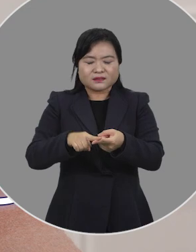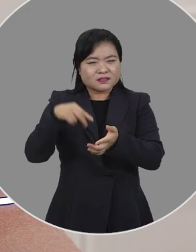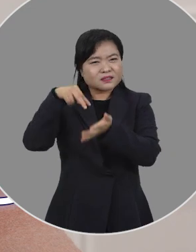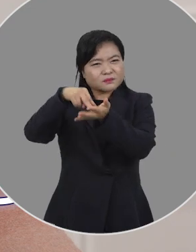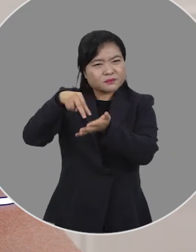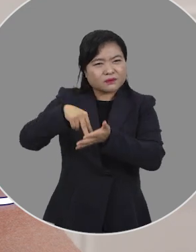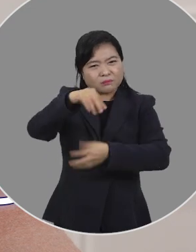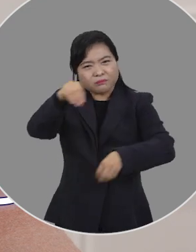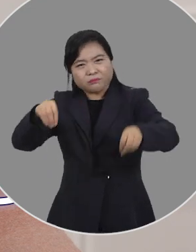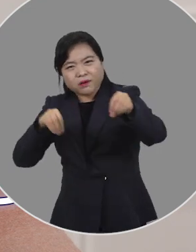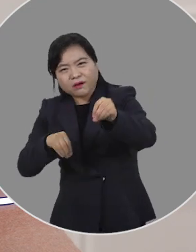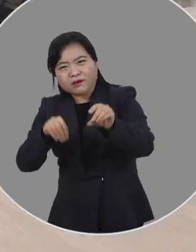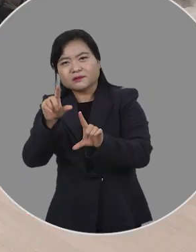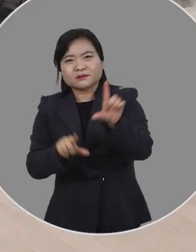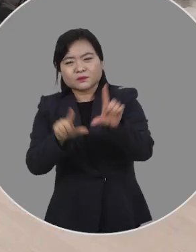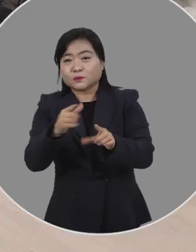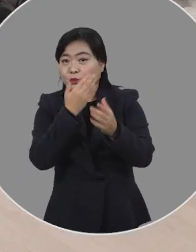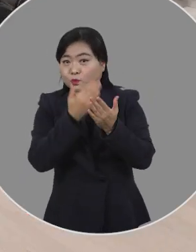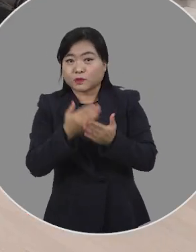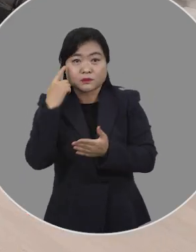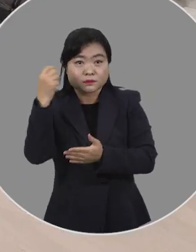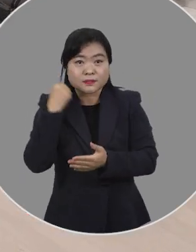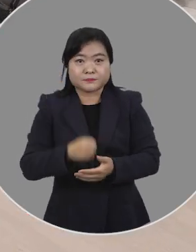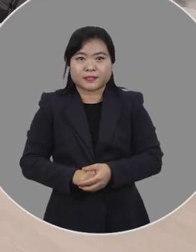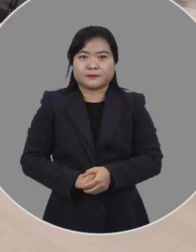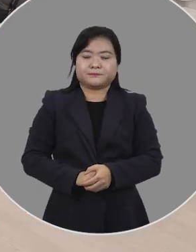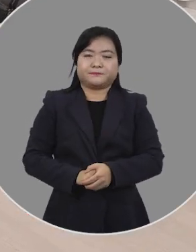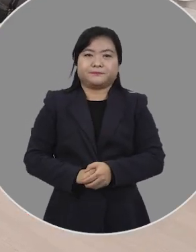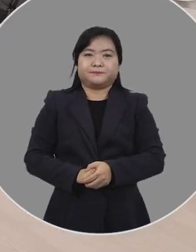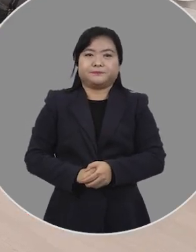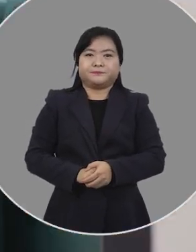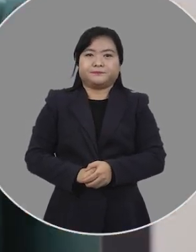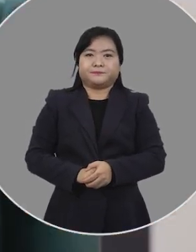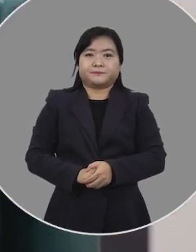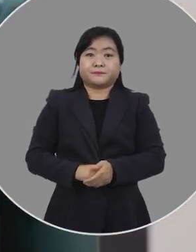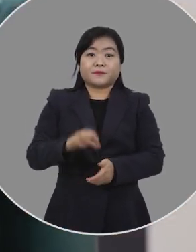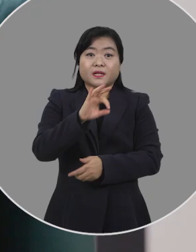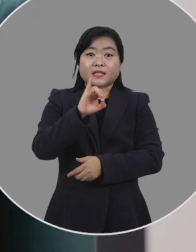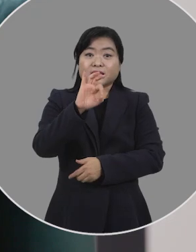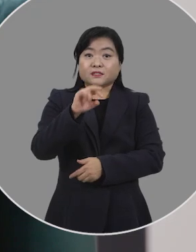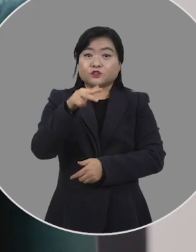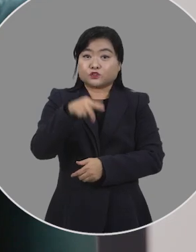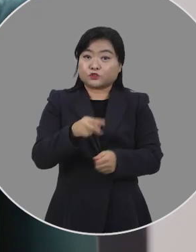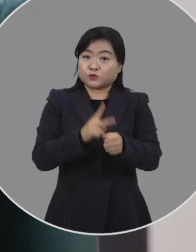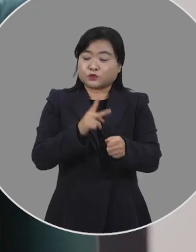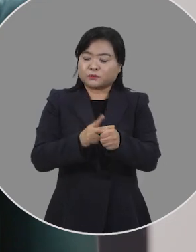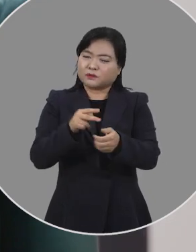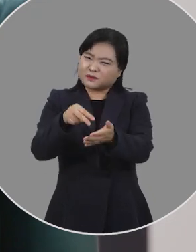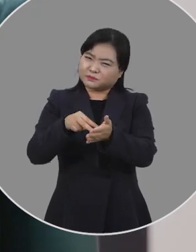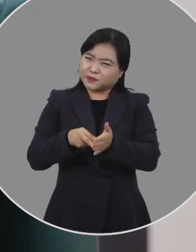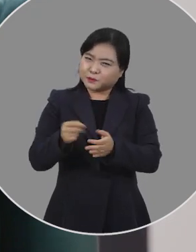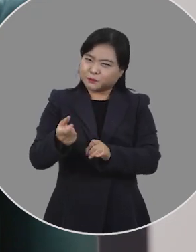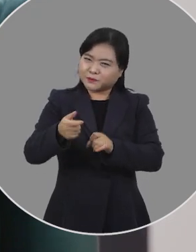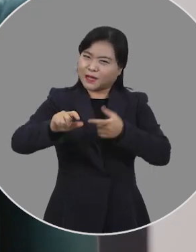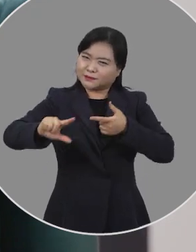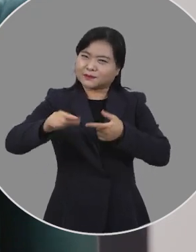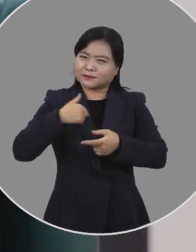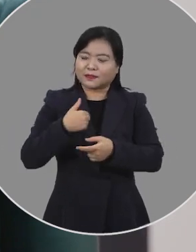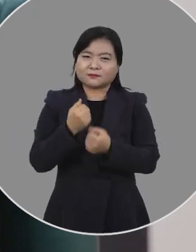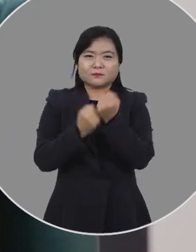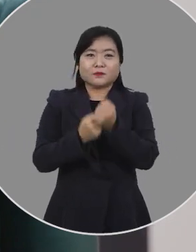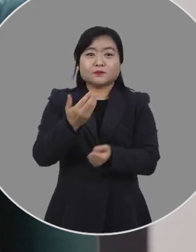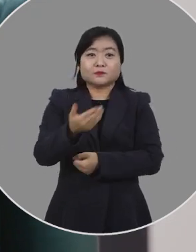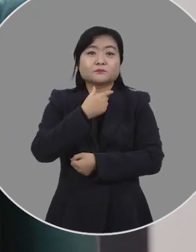이제 그런 태도도 중요하지 않을까 하는 생각이 들긴 합니다. 이은주 교수님과는 조금 다른 초점에서 잠깐